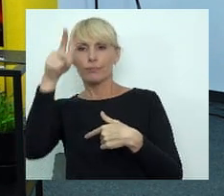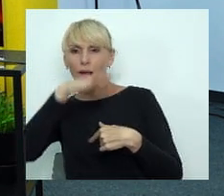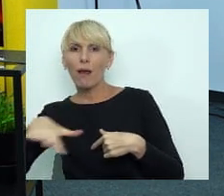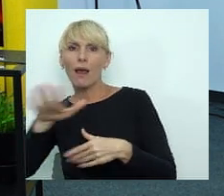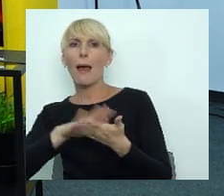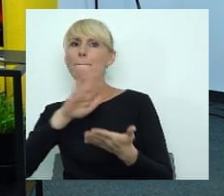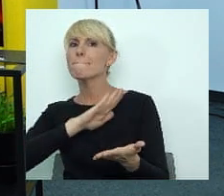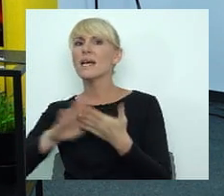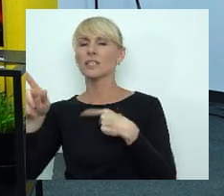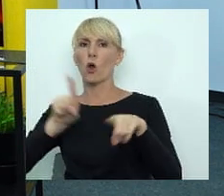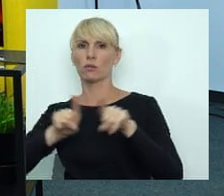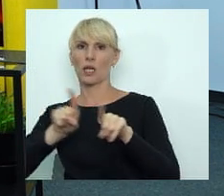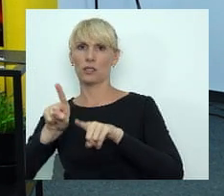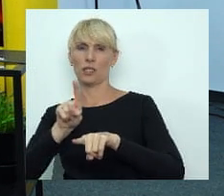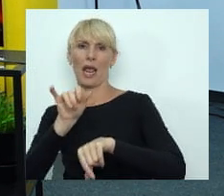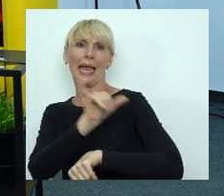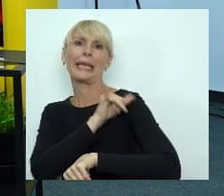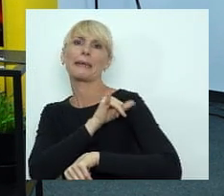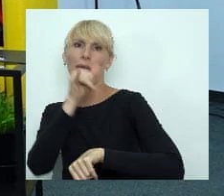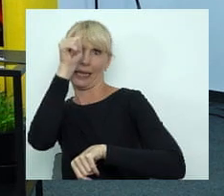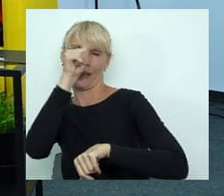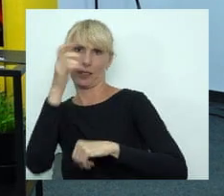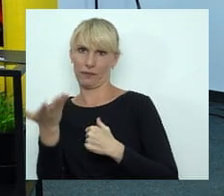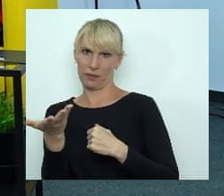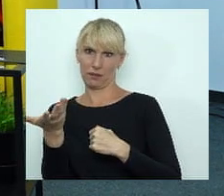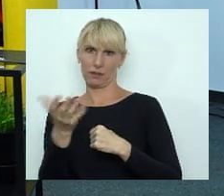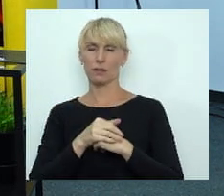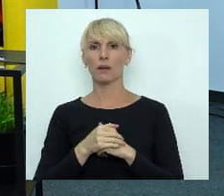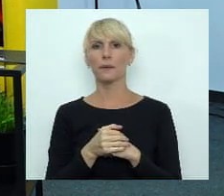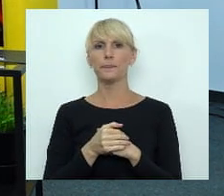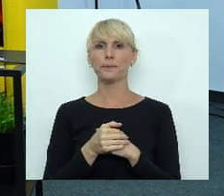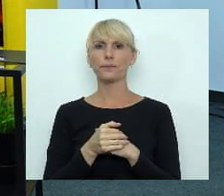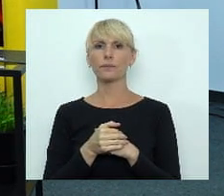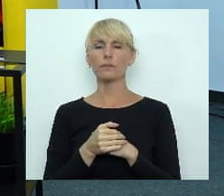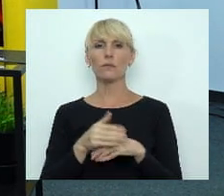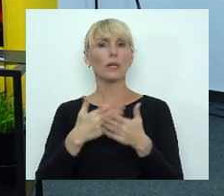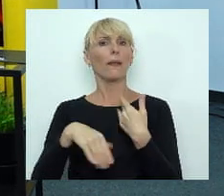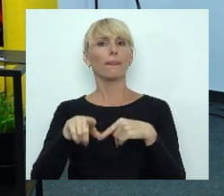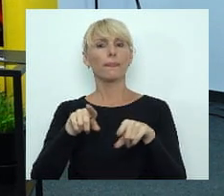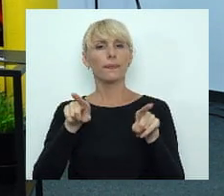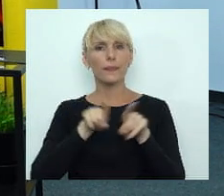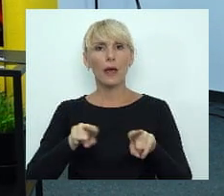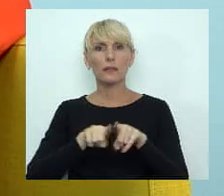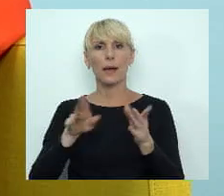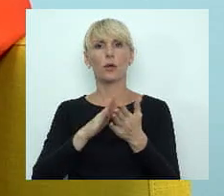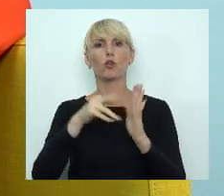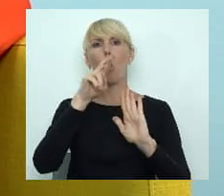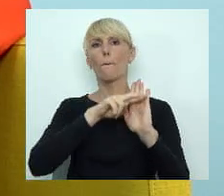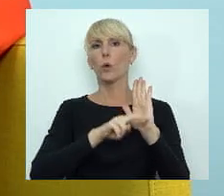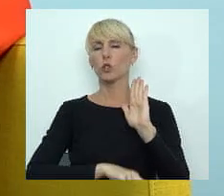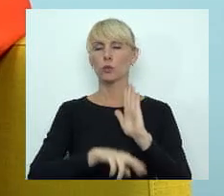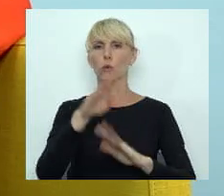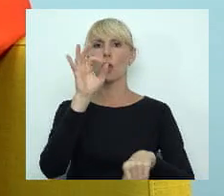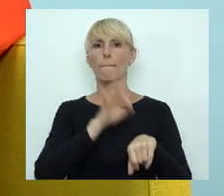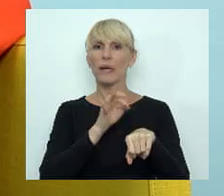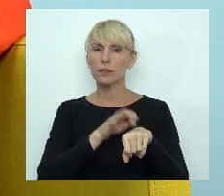bez oznaczenia, no właśnie chociażby w ten sposób. Dokładnie tak samo jest, jeżeli chodzi o procedury medyczne. To są procedury,